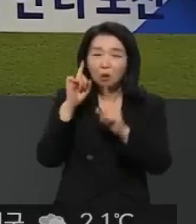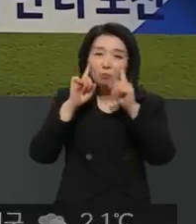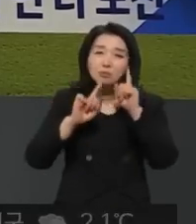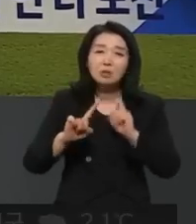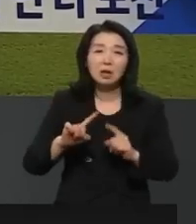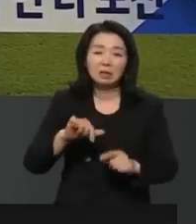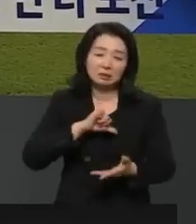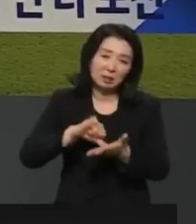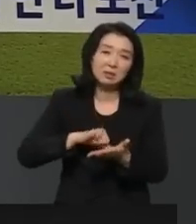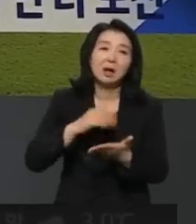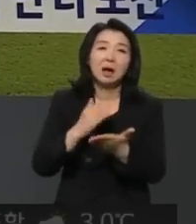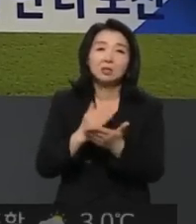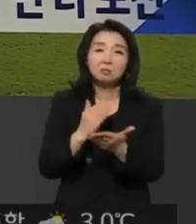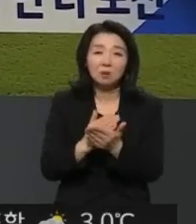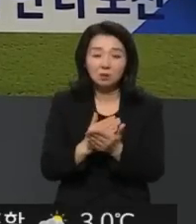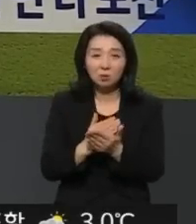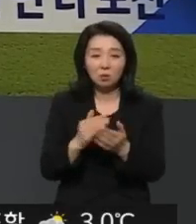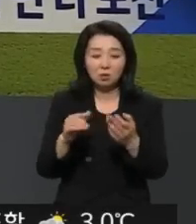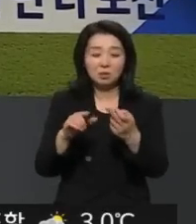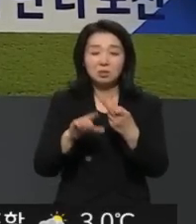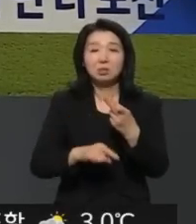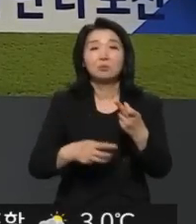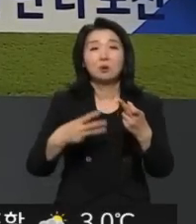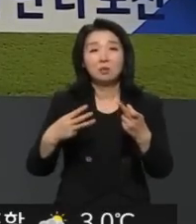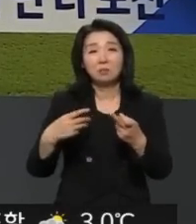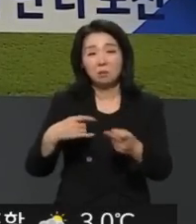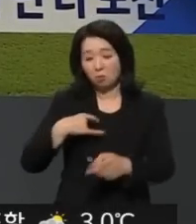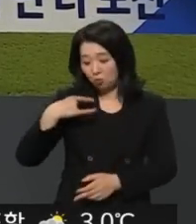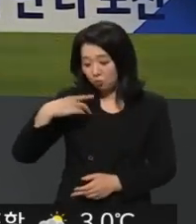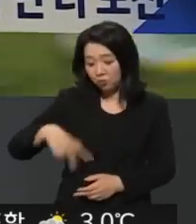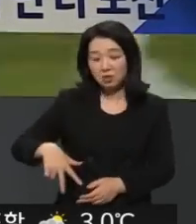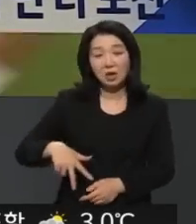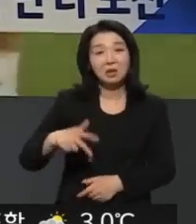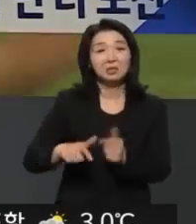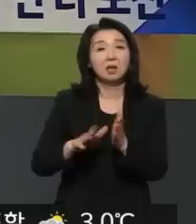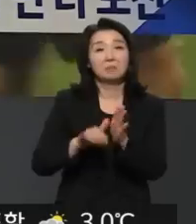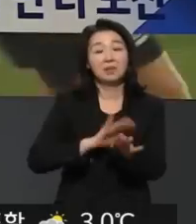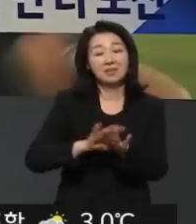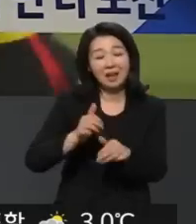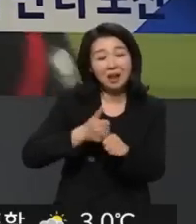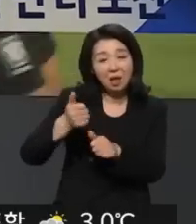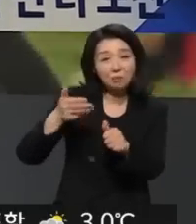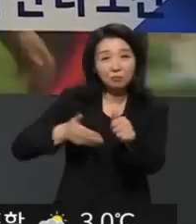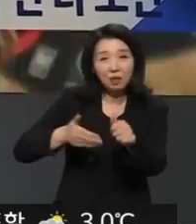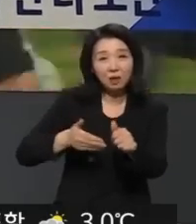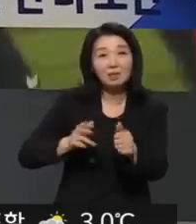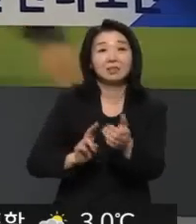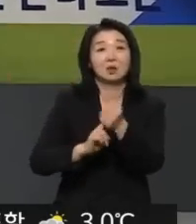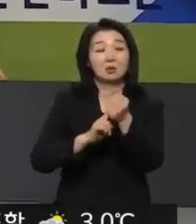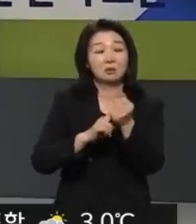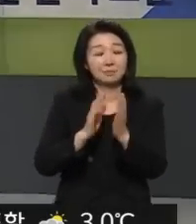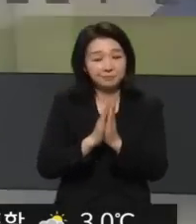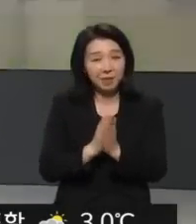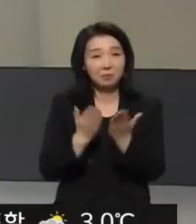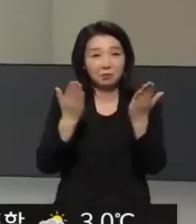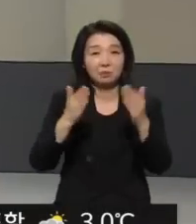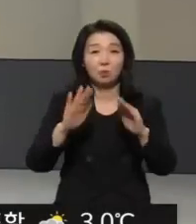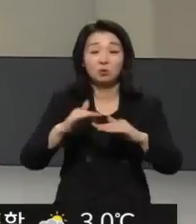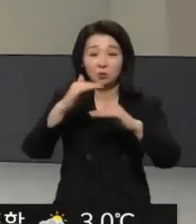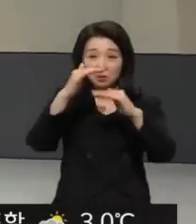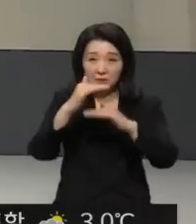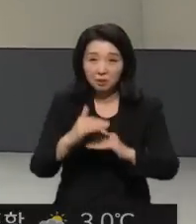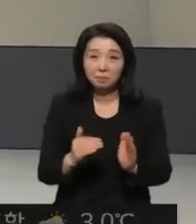3일 포르투갈전에서 마음껏 활약했으면 좋겠습니다. 도하의 기적을 염원해봅니다. 네, 오늘의 뉴스픽은